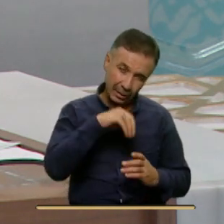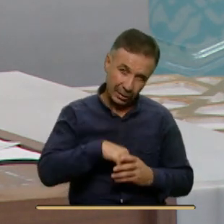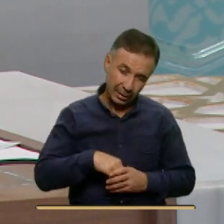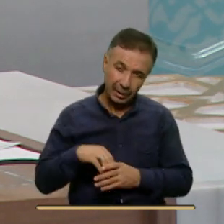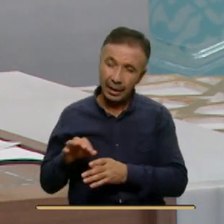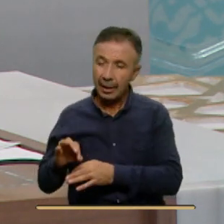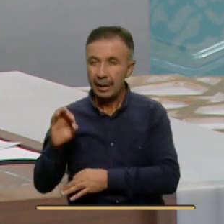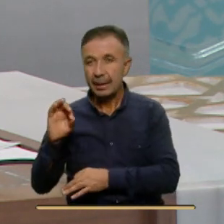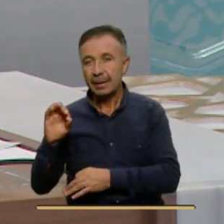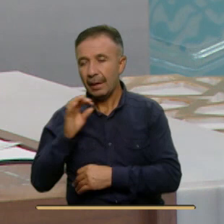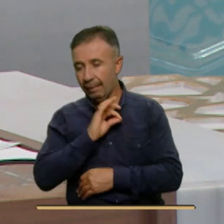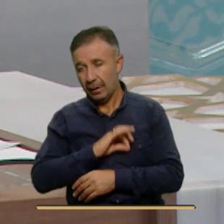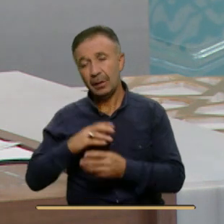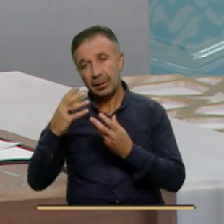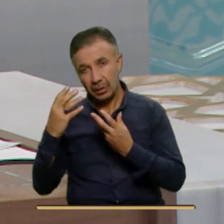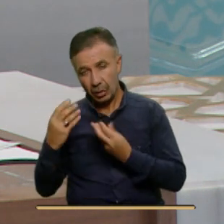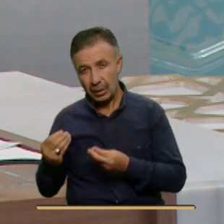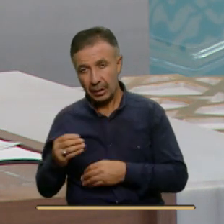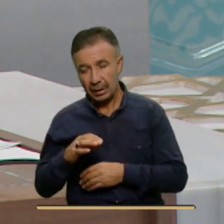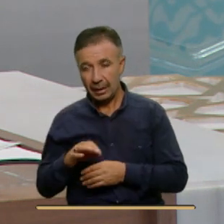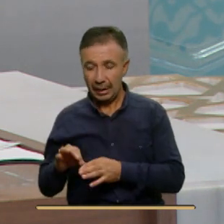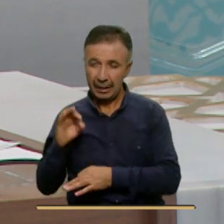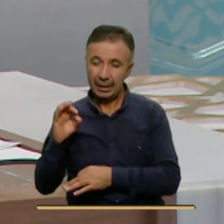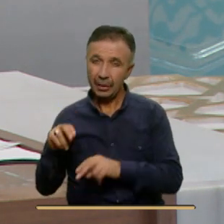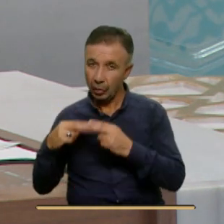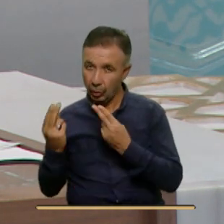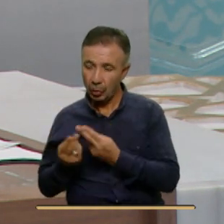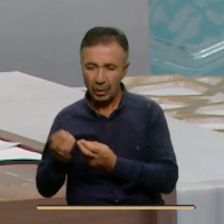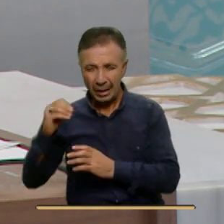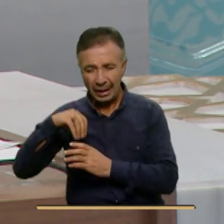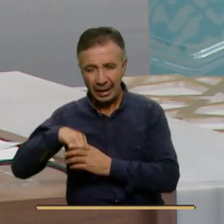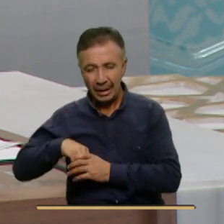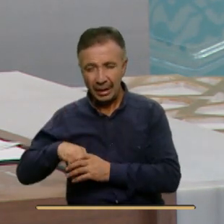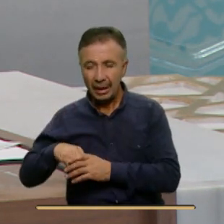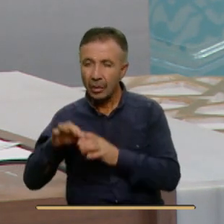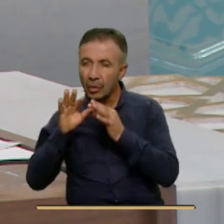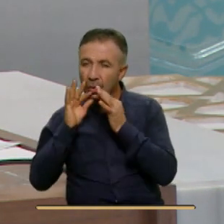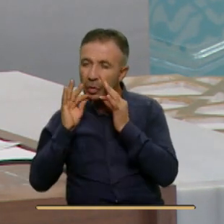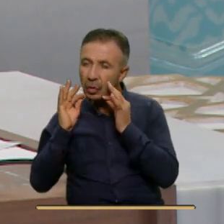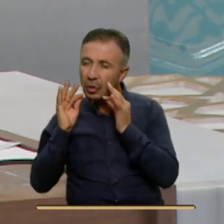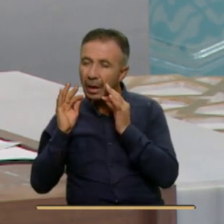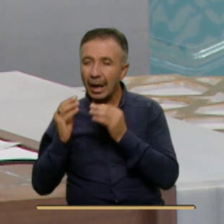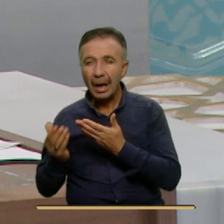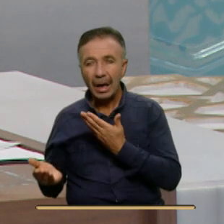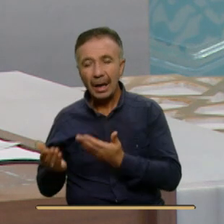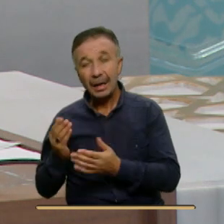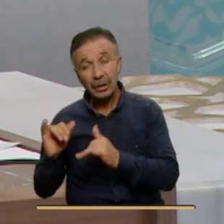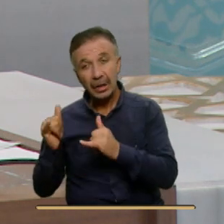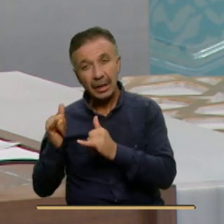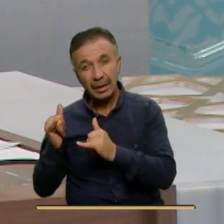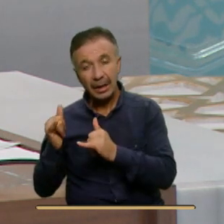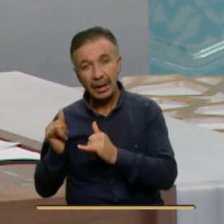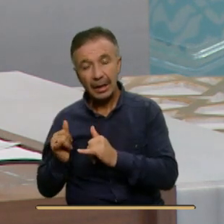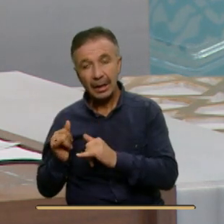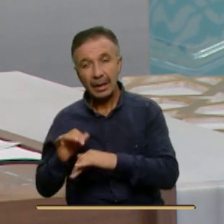İnsanın lehine olacak, insanı dünyada huzura, mutluluğa, ahirette, cennete götürecek olan